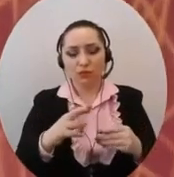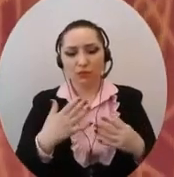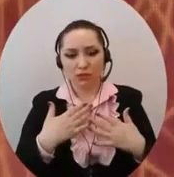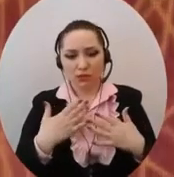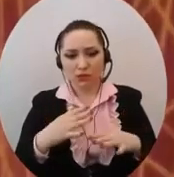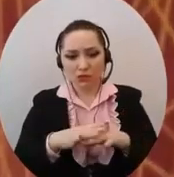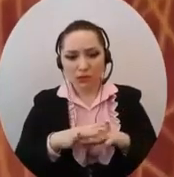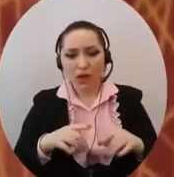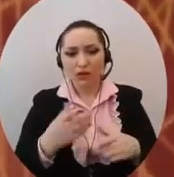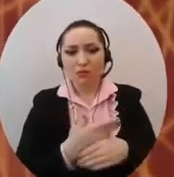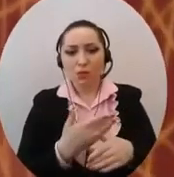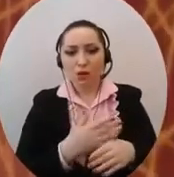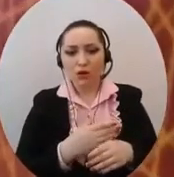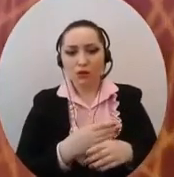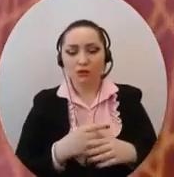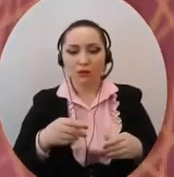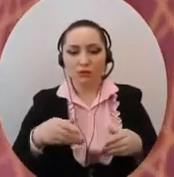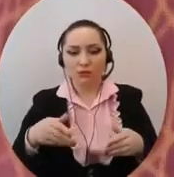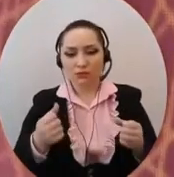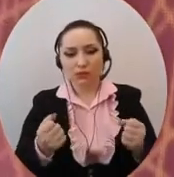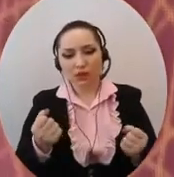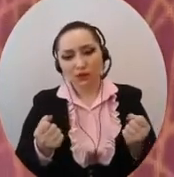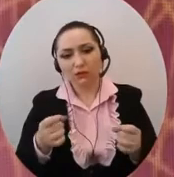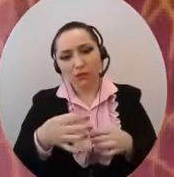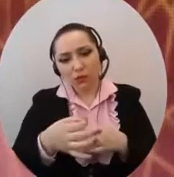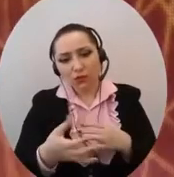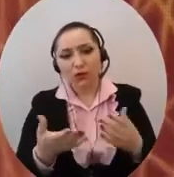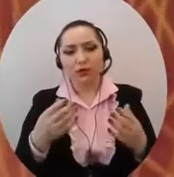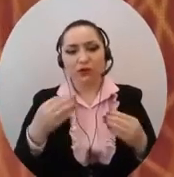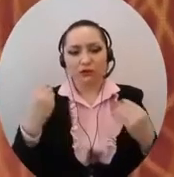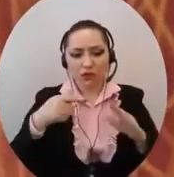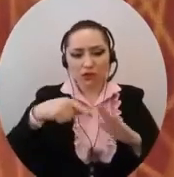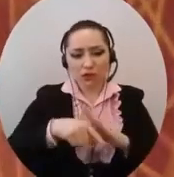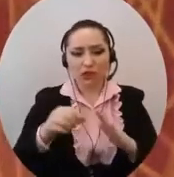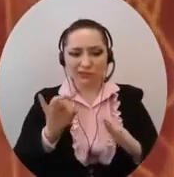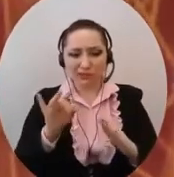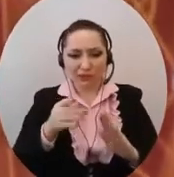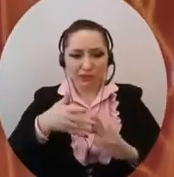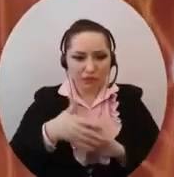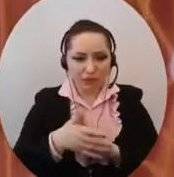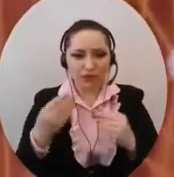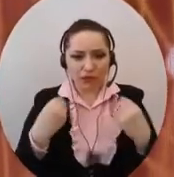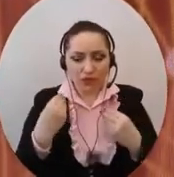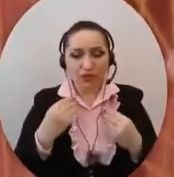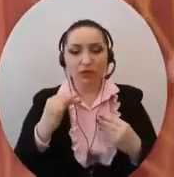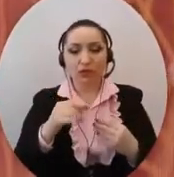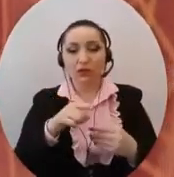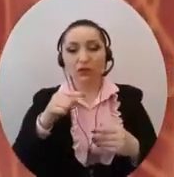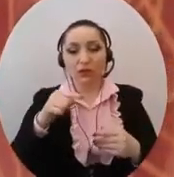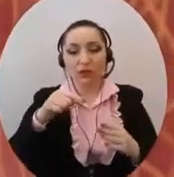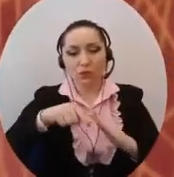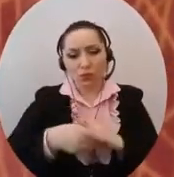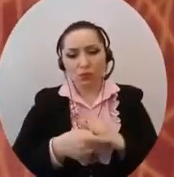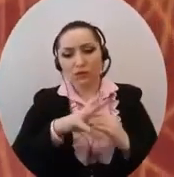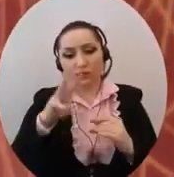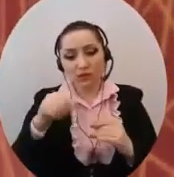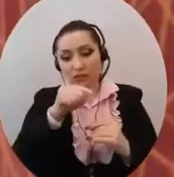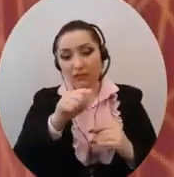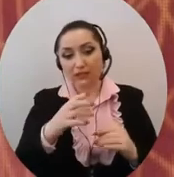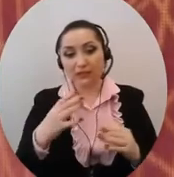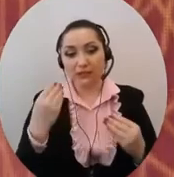помогают транспорту жирорастворимых веществ вглубь эпидермиса. И поэтому во всех средствах этой линейки эта